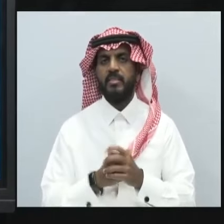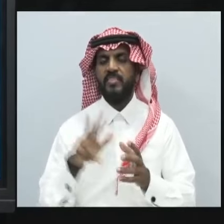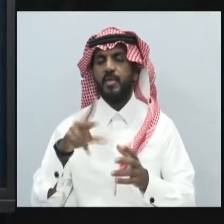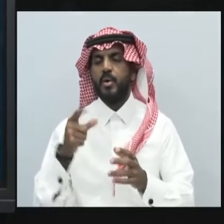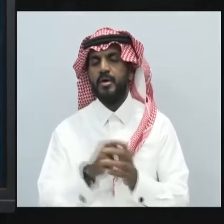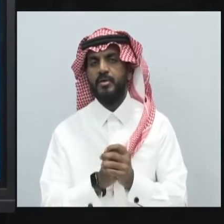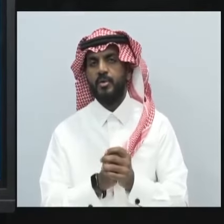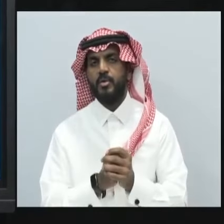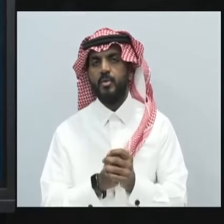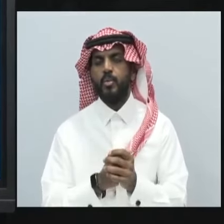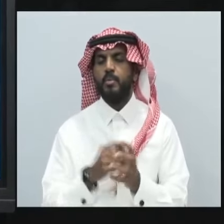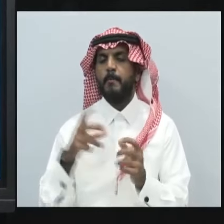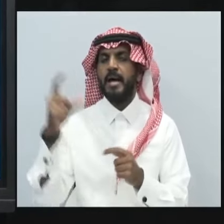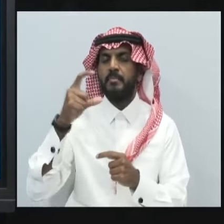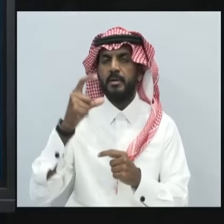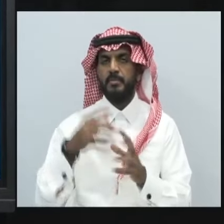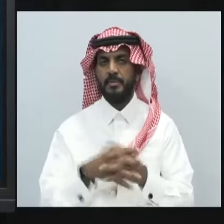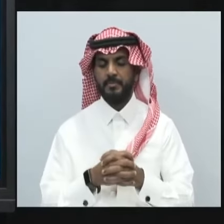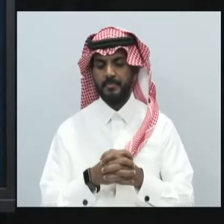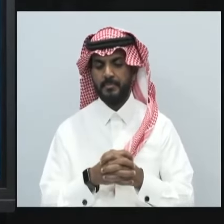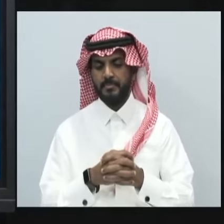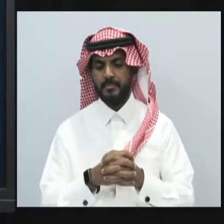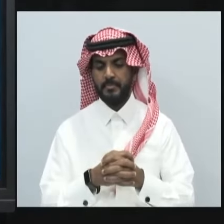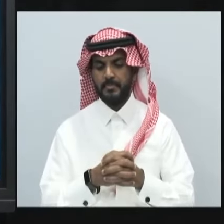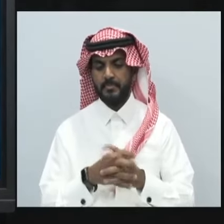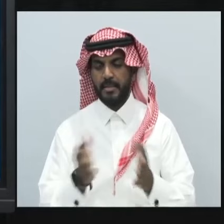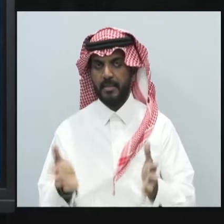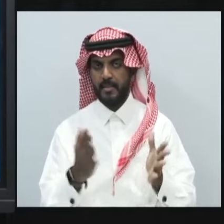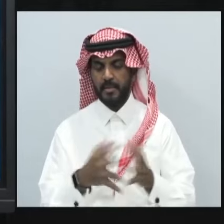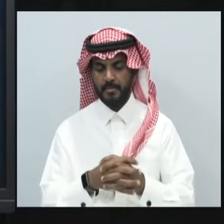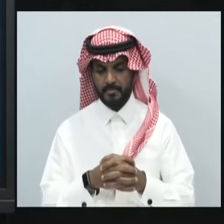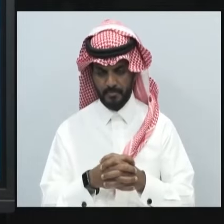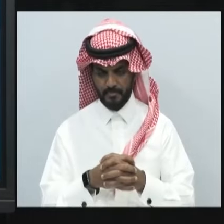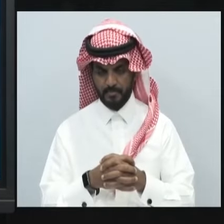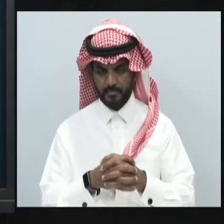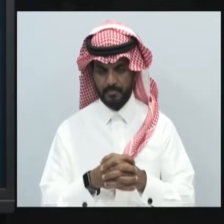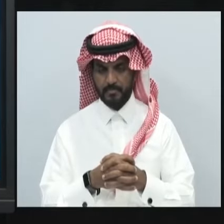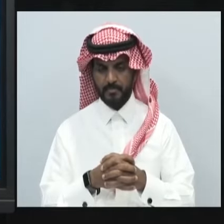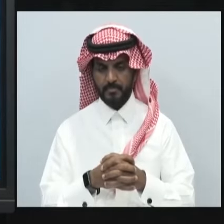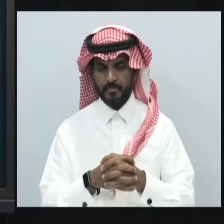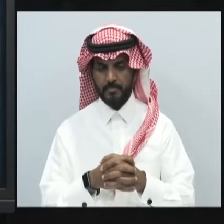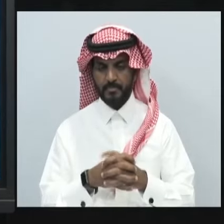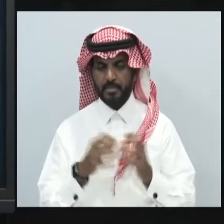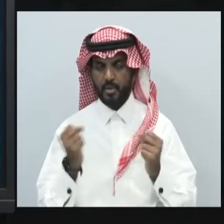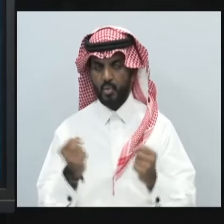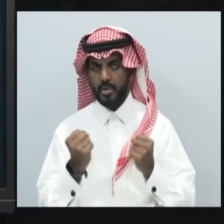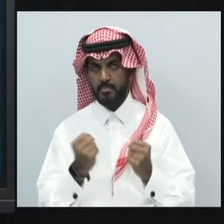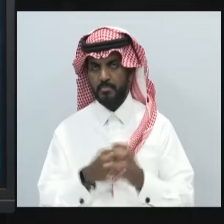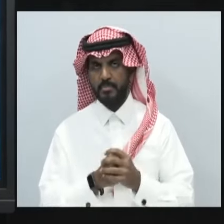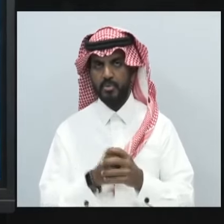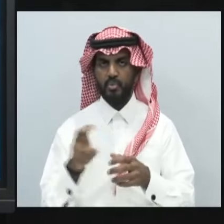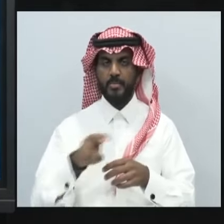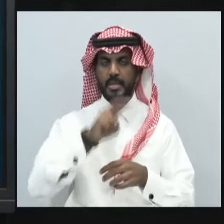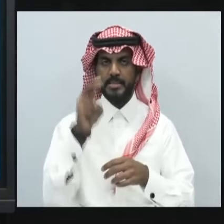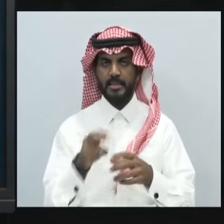معالم القمر ينطلق بعد ذلك طالبي وطالبتي الى تقويم ادائنا عبر مجموعه من